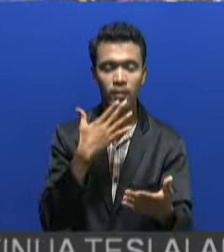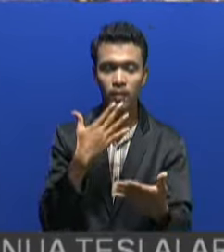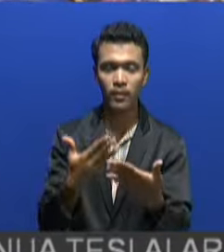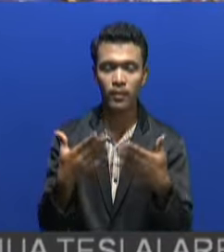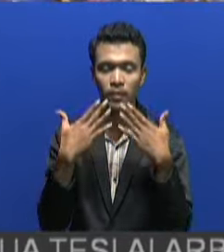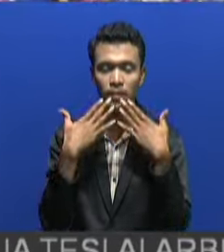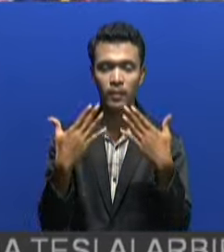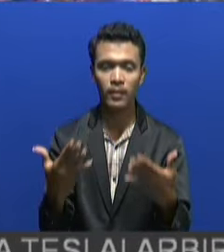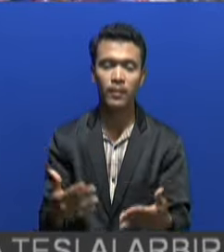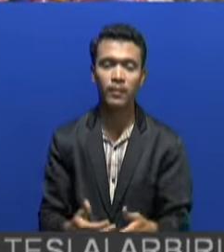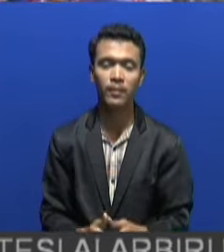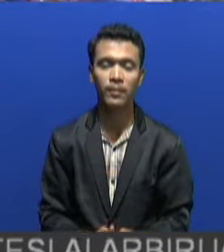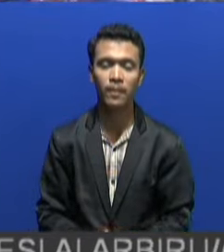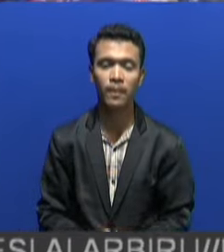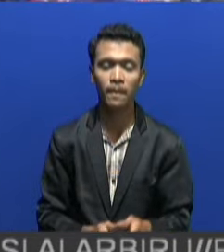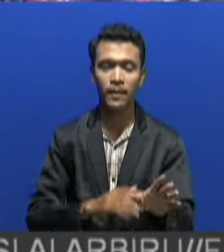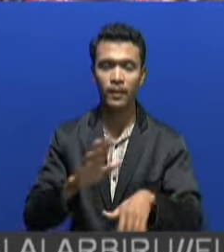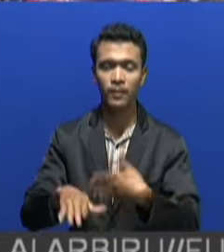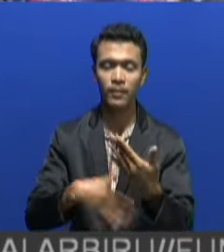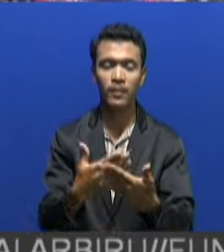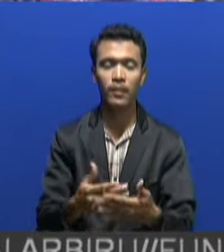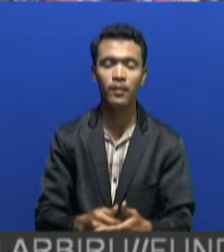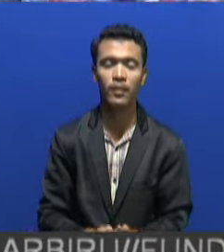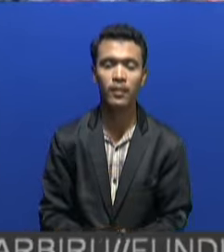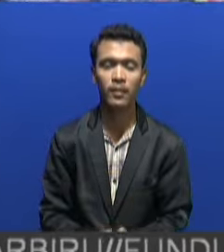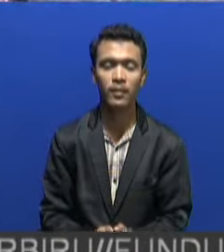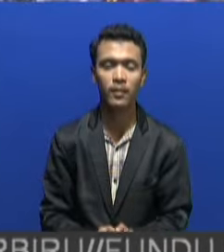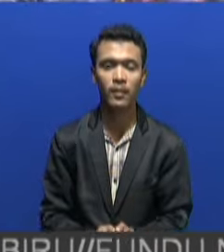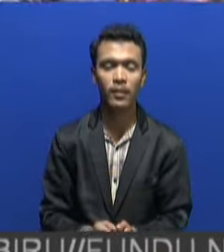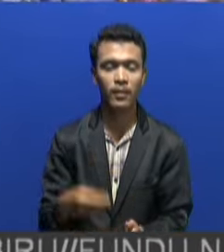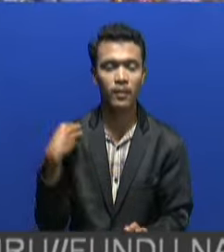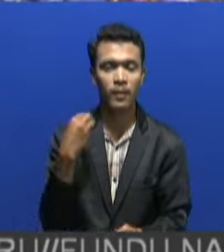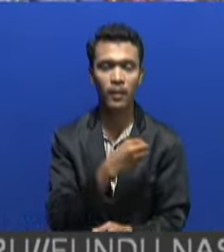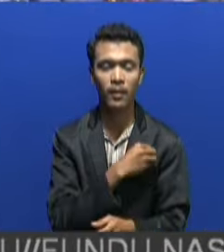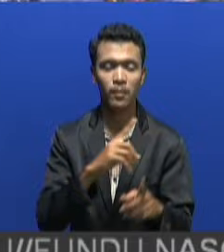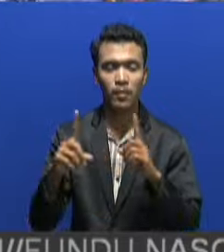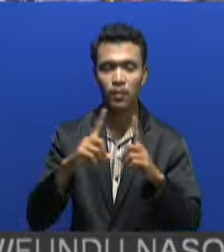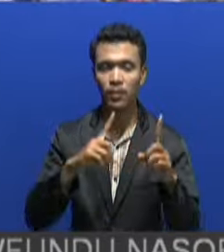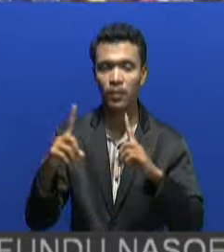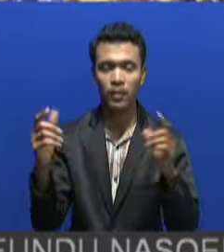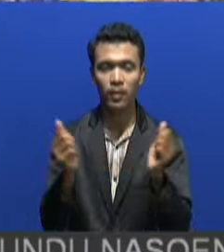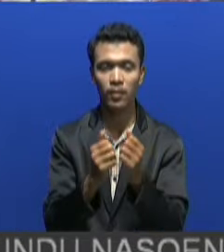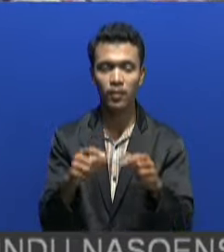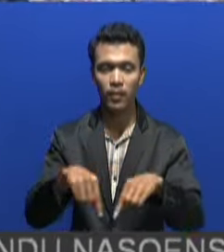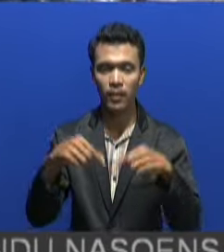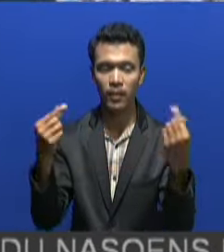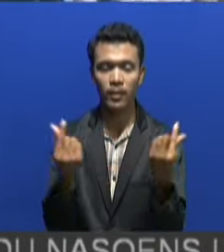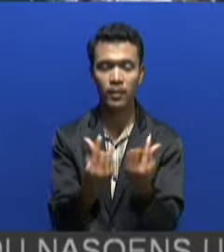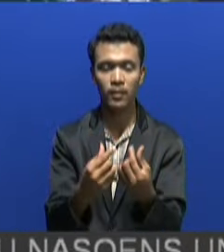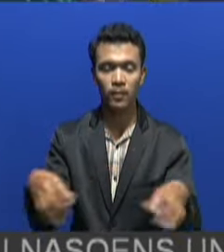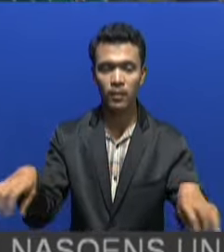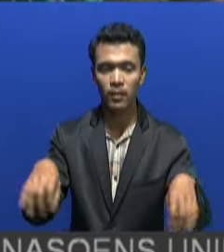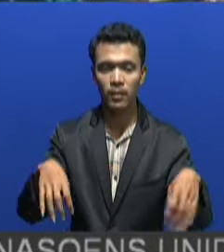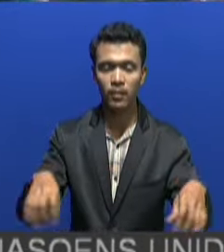mau ya kovintis no telespectadores radio televisão Timor Leste ida nemaka amine entrevista bada ko equipa trabalho ne